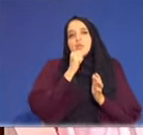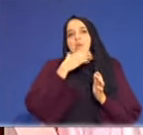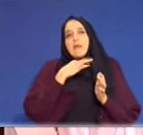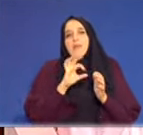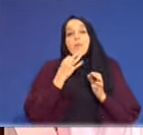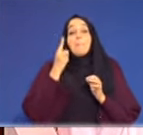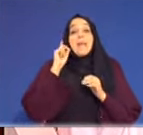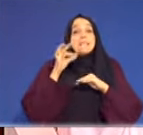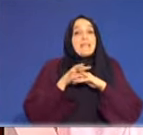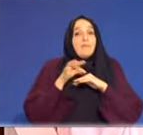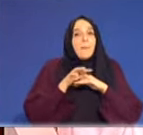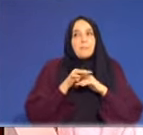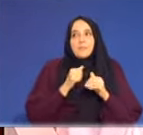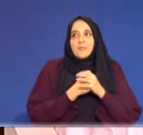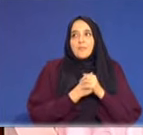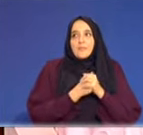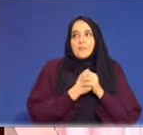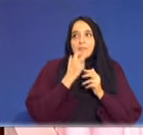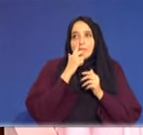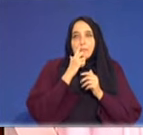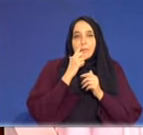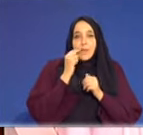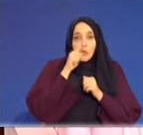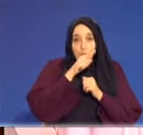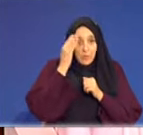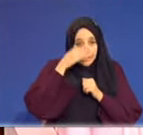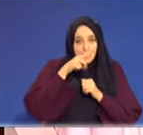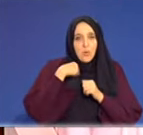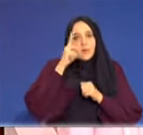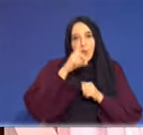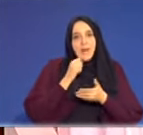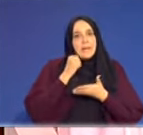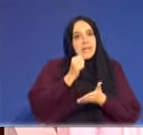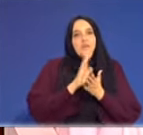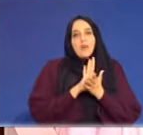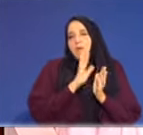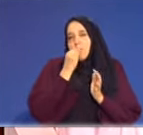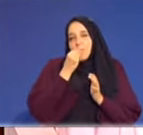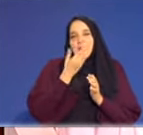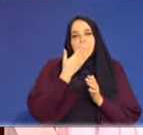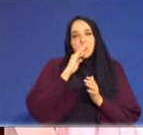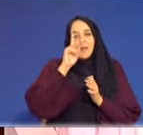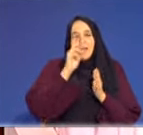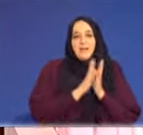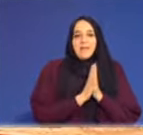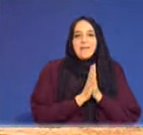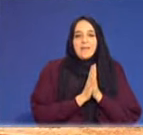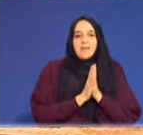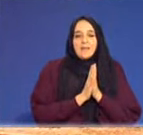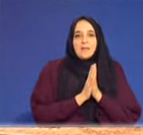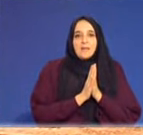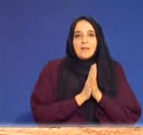المراه تاعو كي عاود تتزوج. انت على بالك انت وارثه؟ ايه على بالي. خلاص الحمد لله صافي مالا. انتم